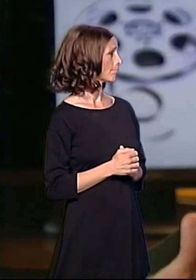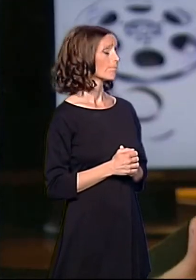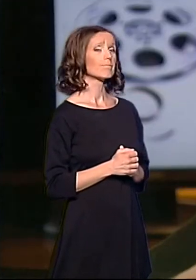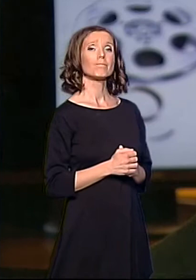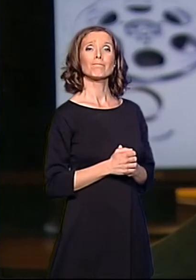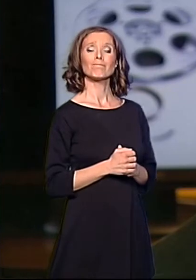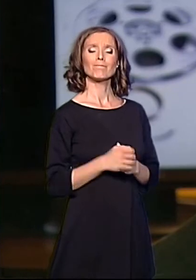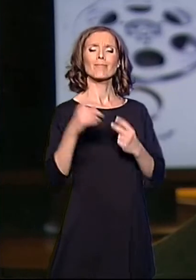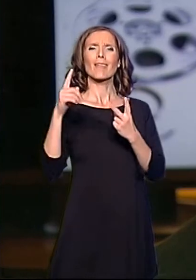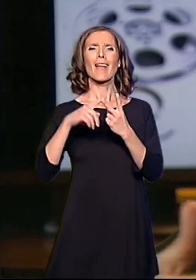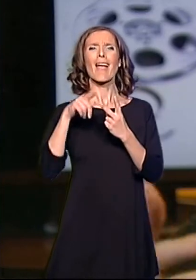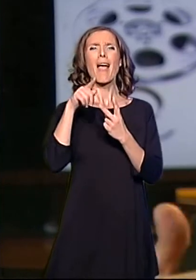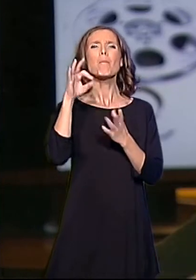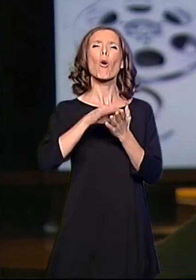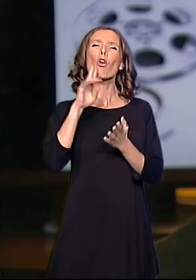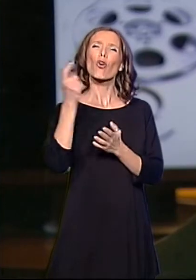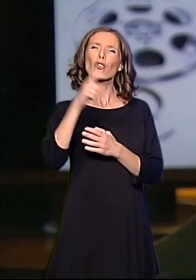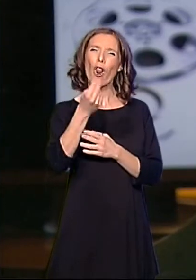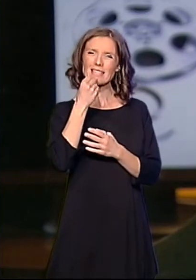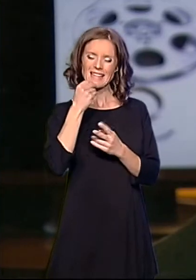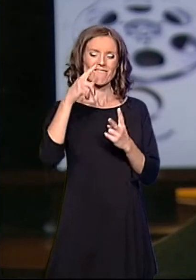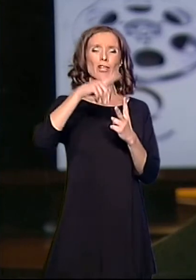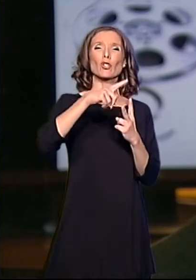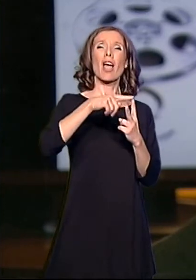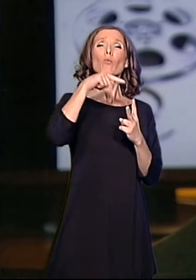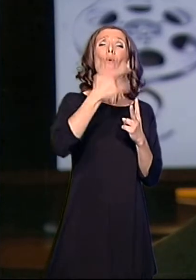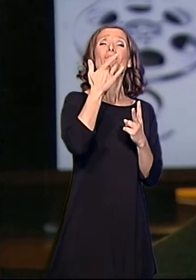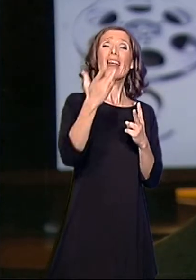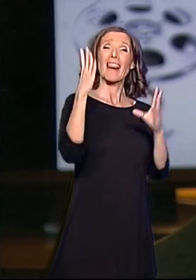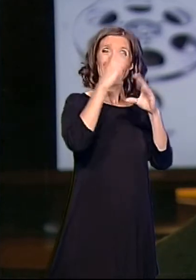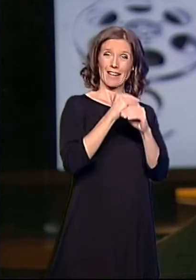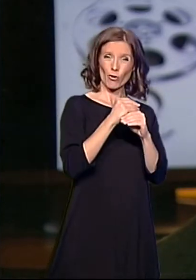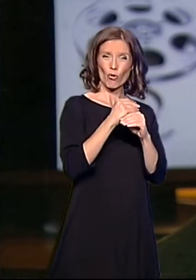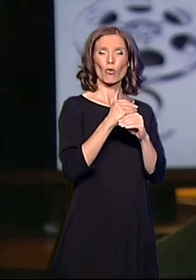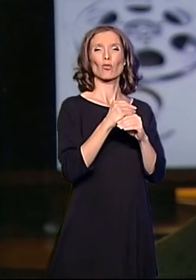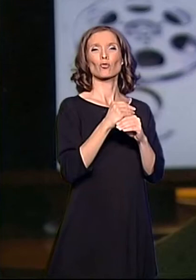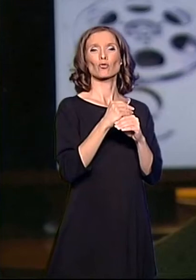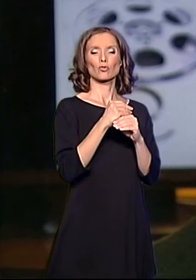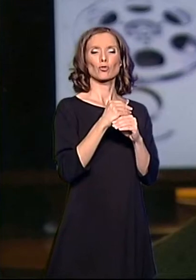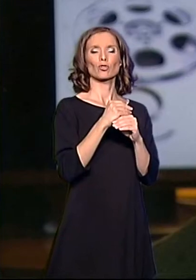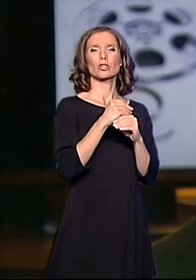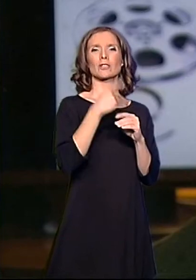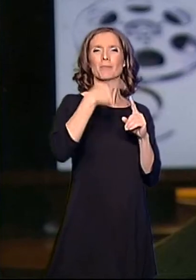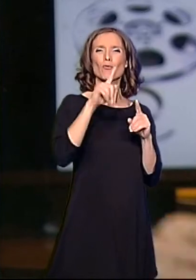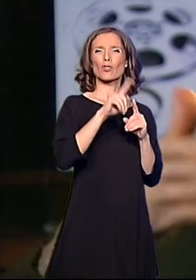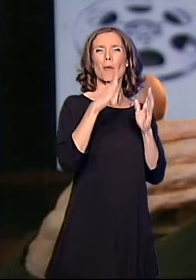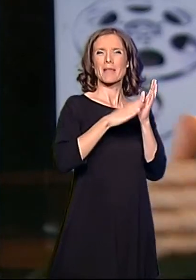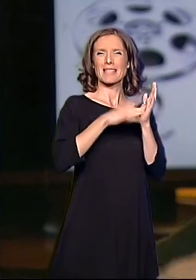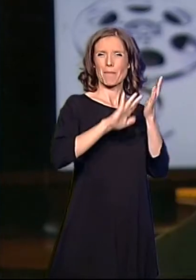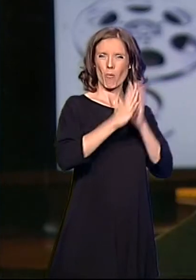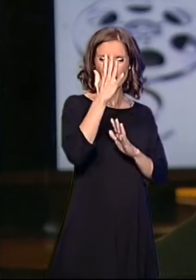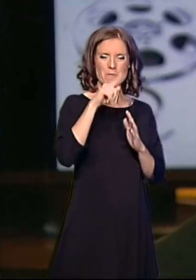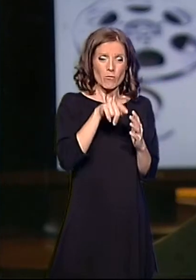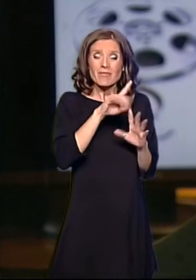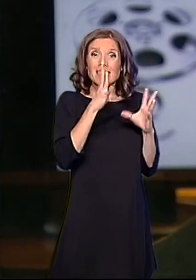Jedna i druga priča su bile u stvari veoma značajne za period kojim se bave. To je negde